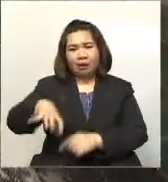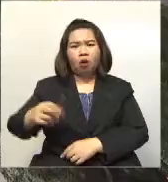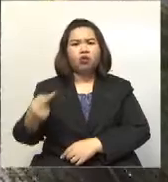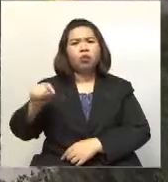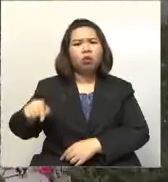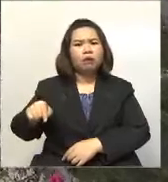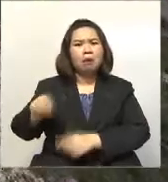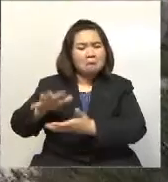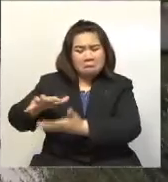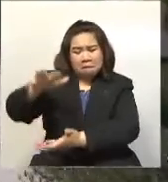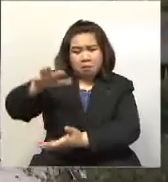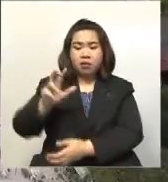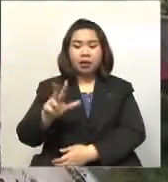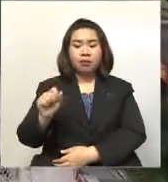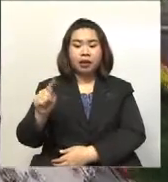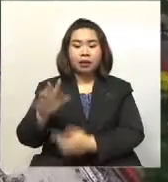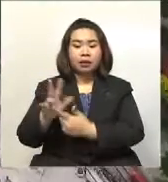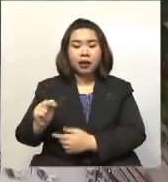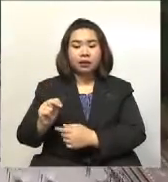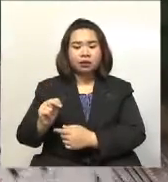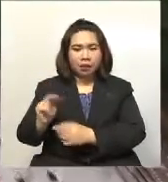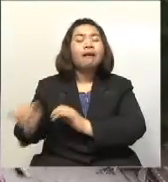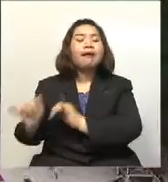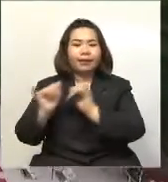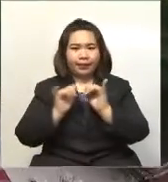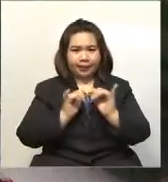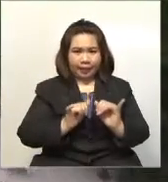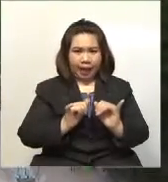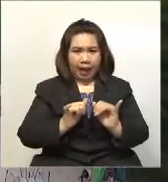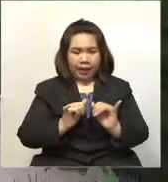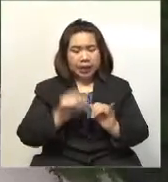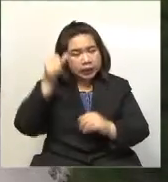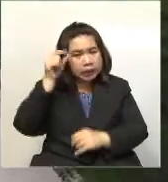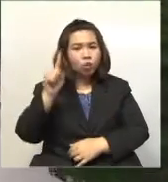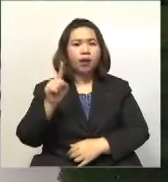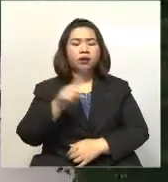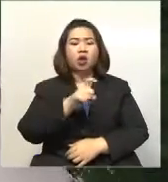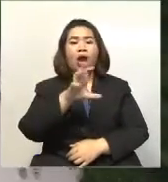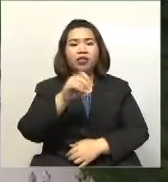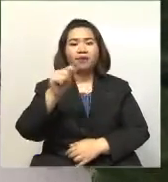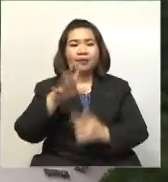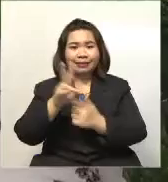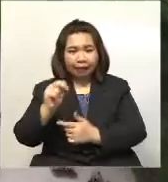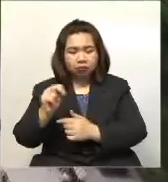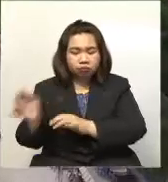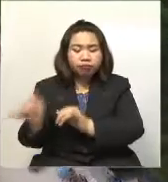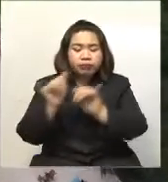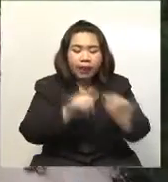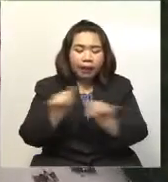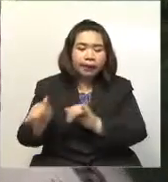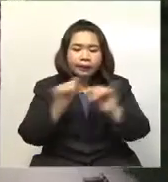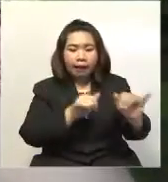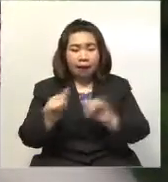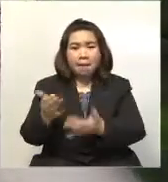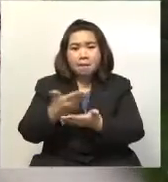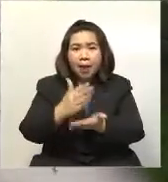ที่ตกค้างกว่า 300,000 ตันนั้นตอนนี้ขนย้ายขยะออกจากพื้นที่วันละ150ตันสัปดาห์หน้ากระทรวงมหาดไทยก็จะประ